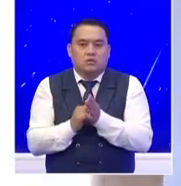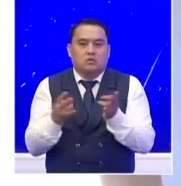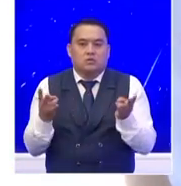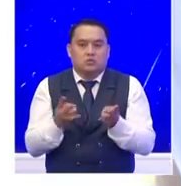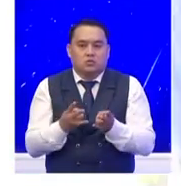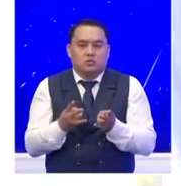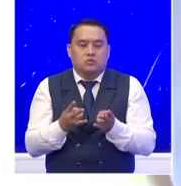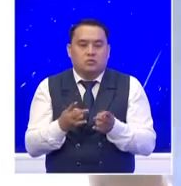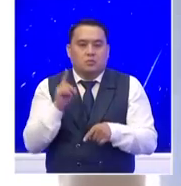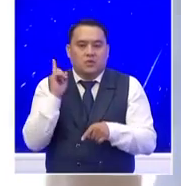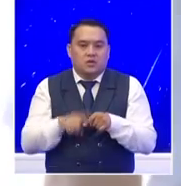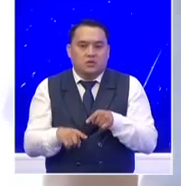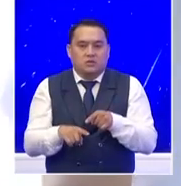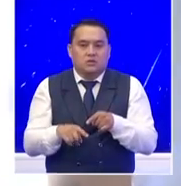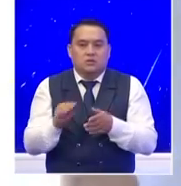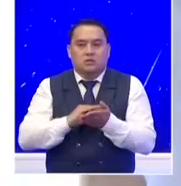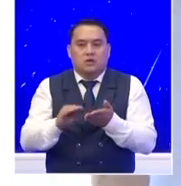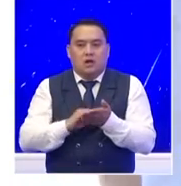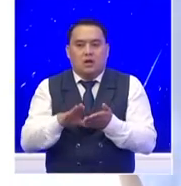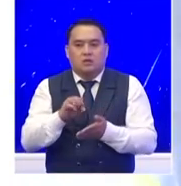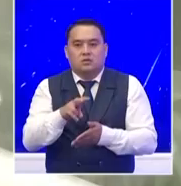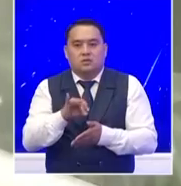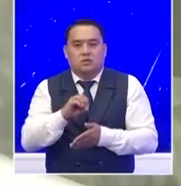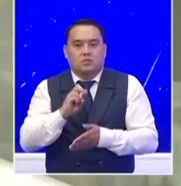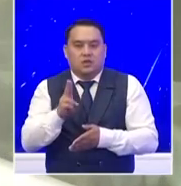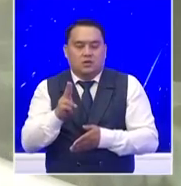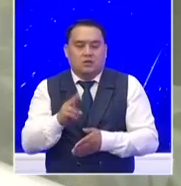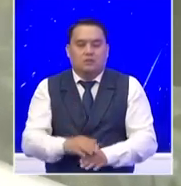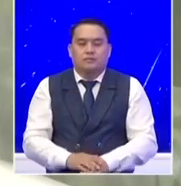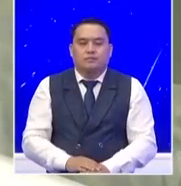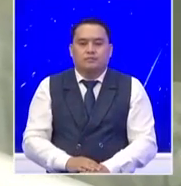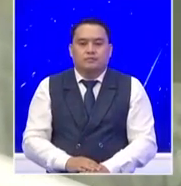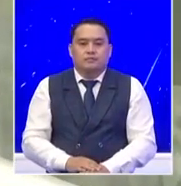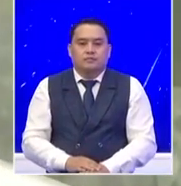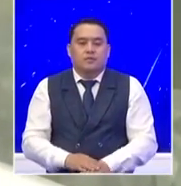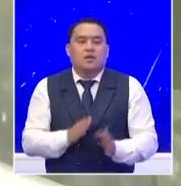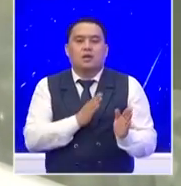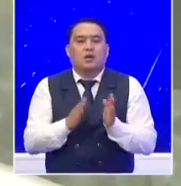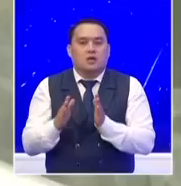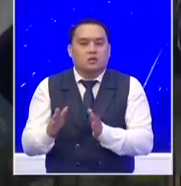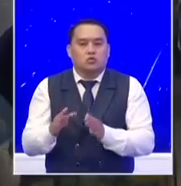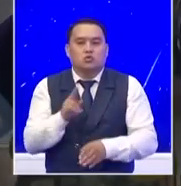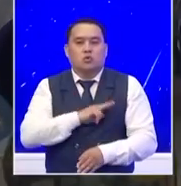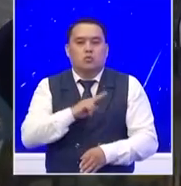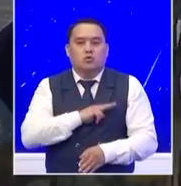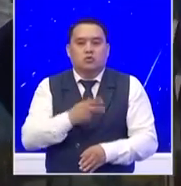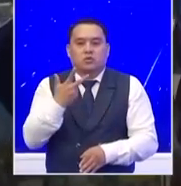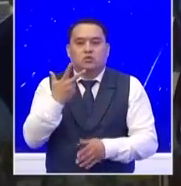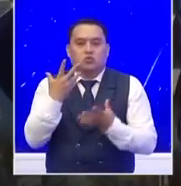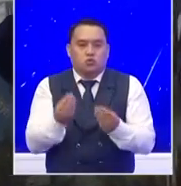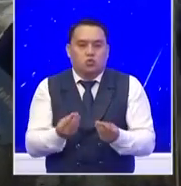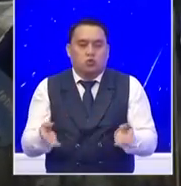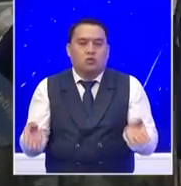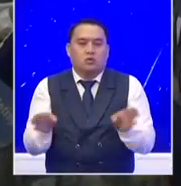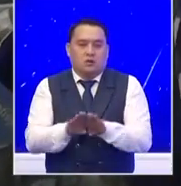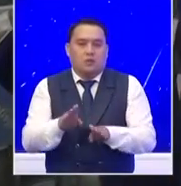ма? Хорошо. Қойып, потом жазыңыз, антисептик для рук. Егер саудагерлер санитарлық режимді сақтамаса, жұмыс орны 2-3 күнге жабылады.